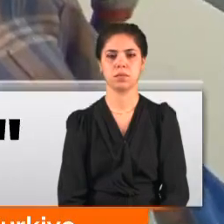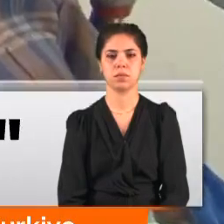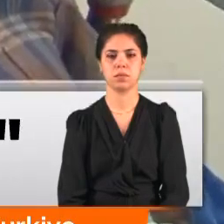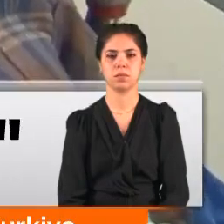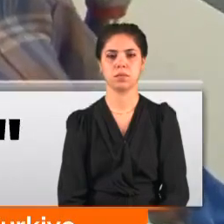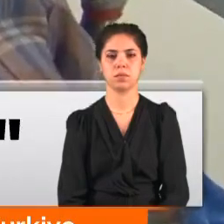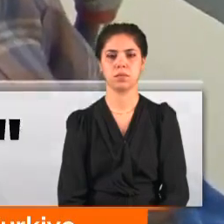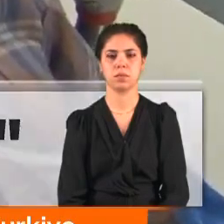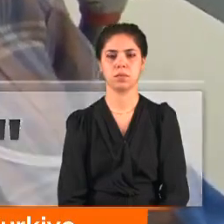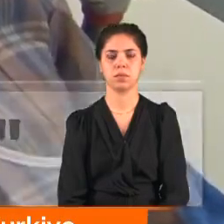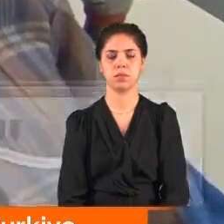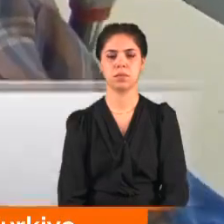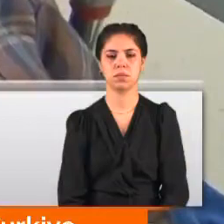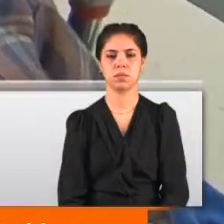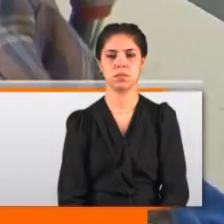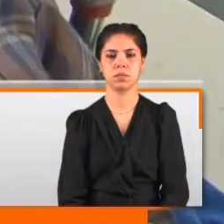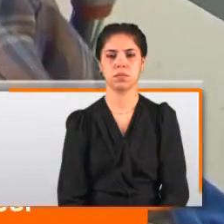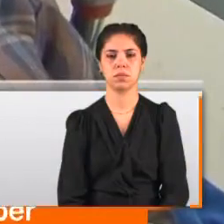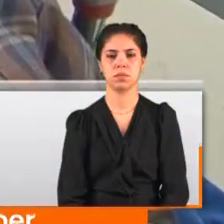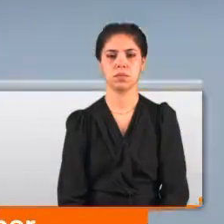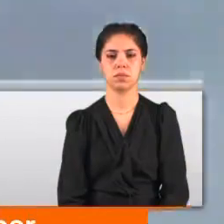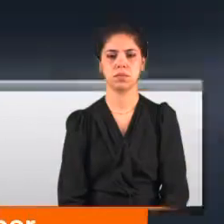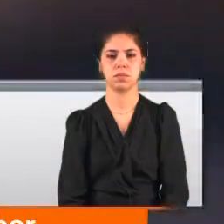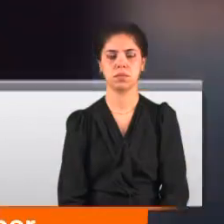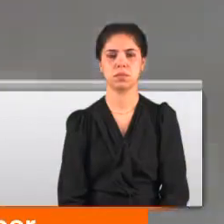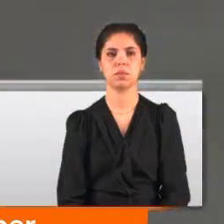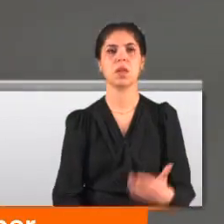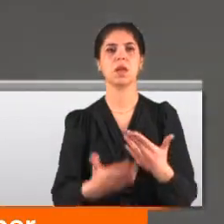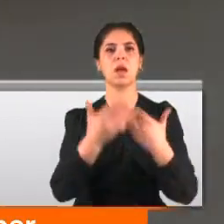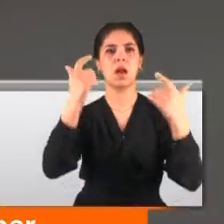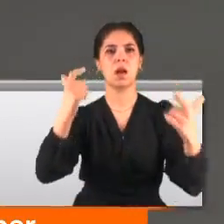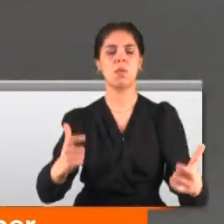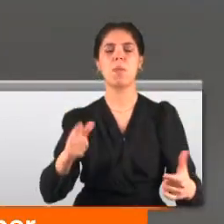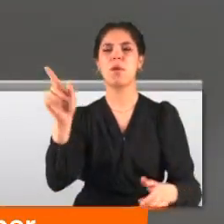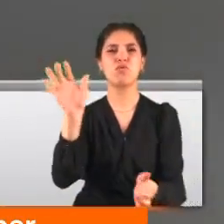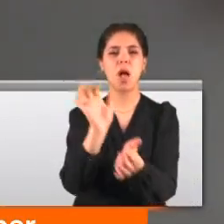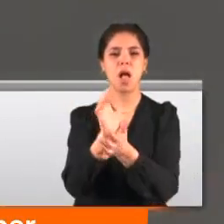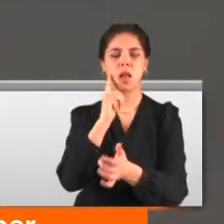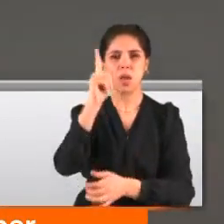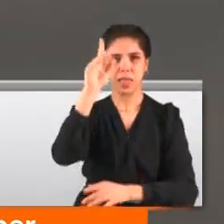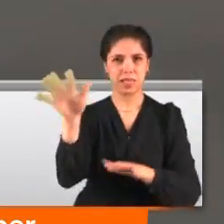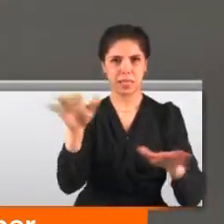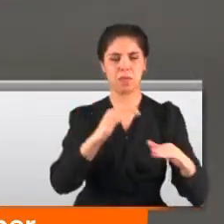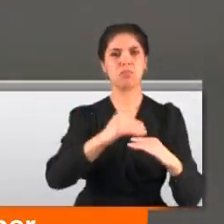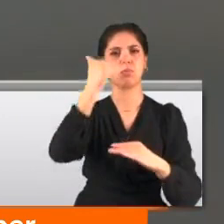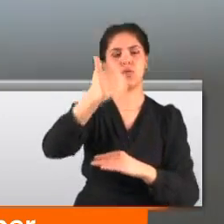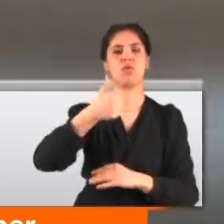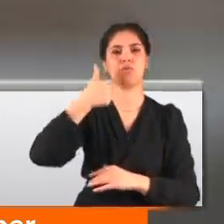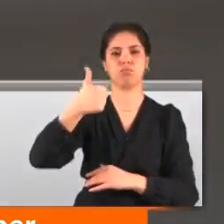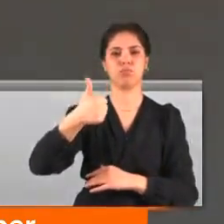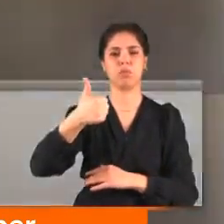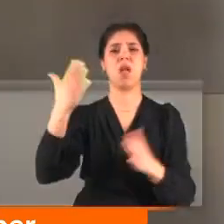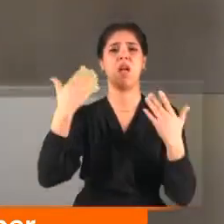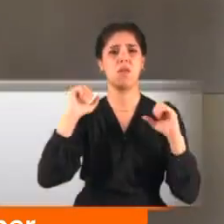Elimize çayımızı aldık, çayımızı içecek, bardak elimizden kaldı. Kahramanmaraşlı İspir ailesi ilk depremde dışarı çıkmıştı ama